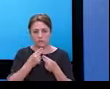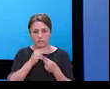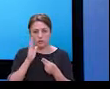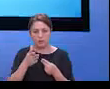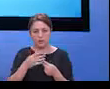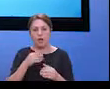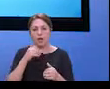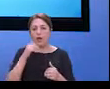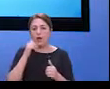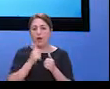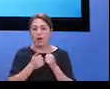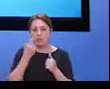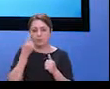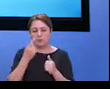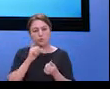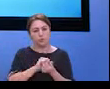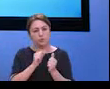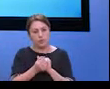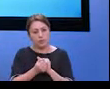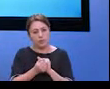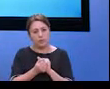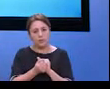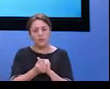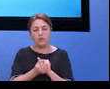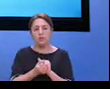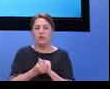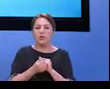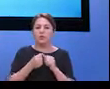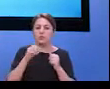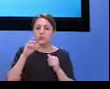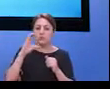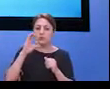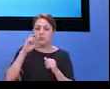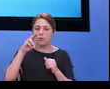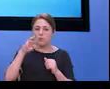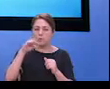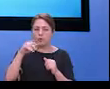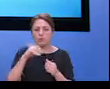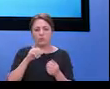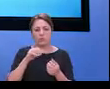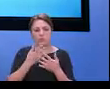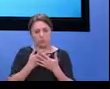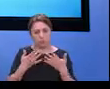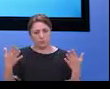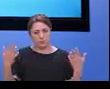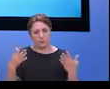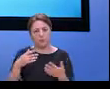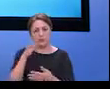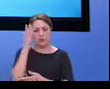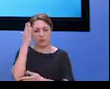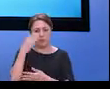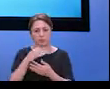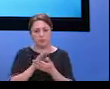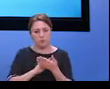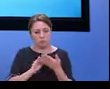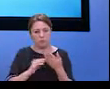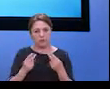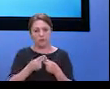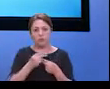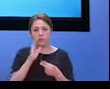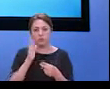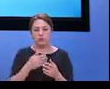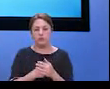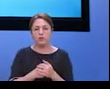nimaga, toshkami, sopol buyumgami, rasmlimi, belgili yozuvlarni epigrafika o'rganar ekan.